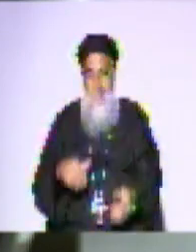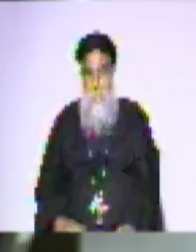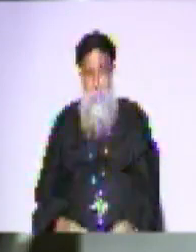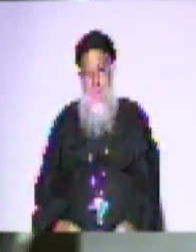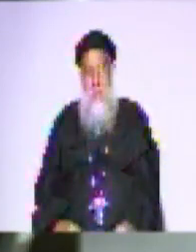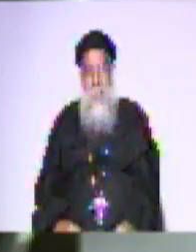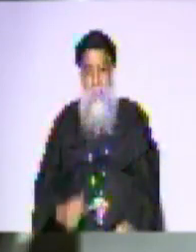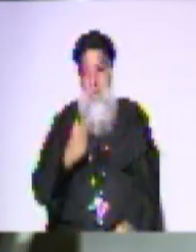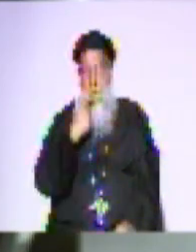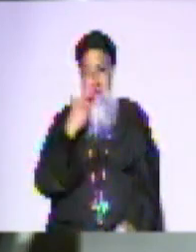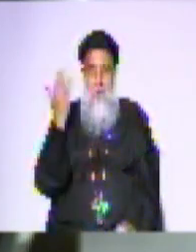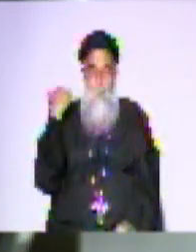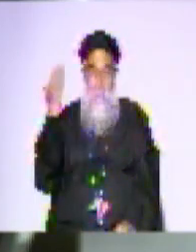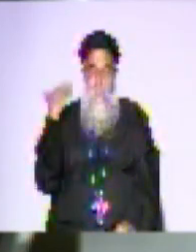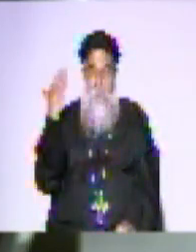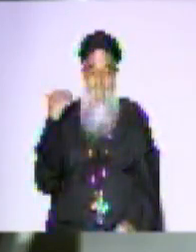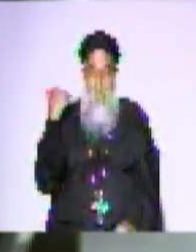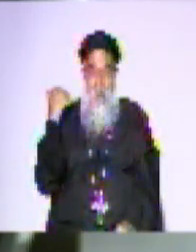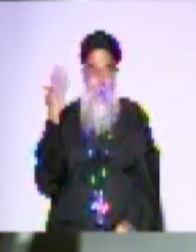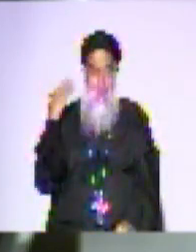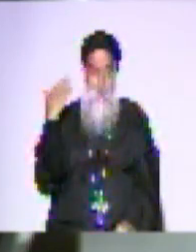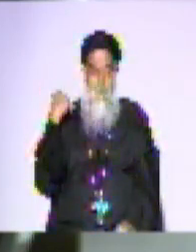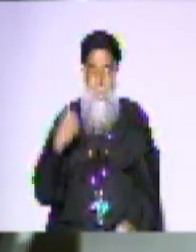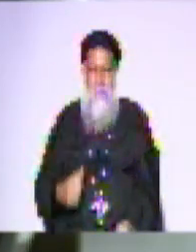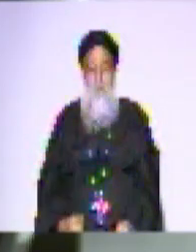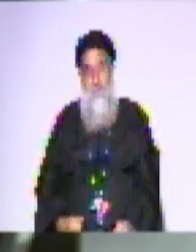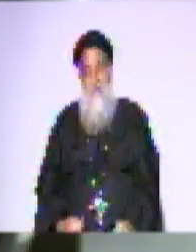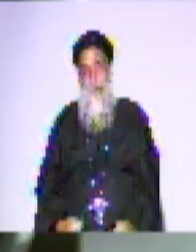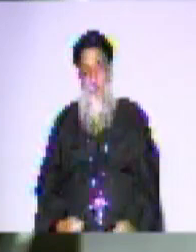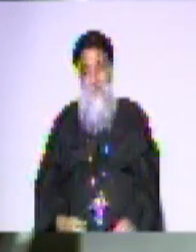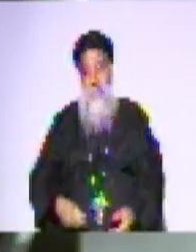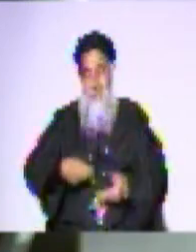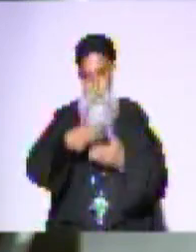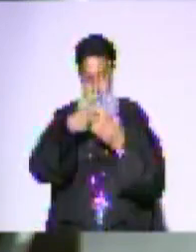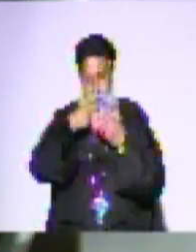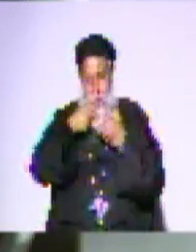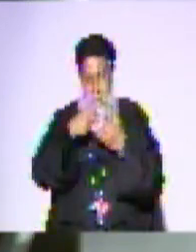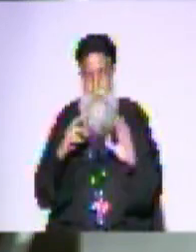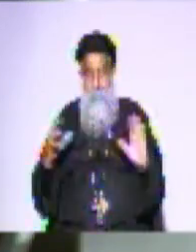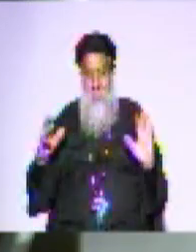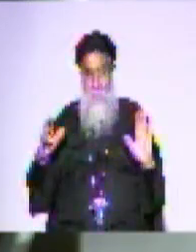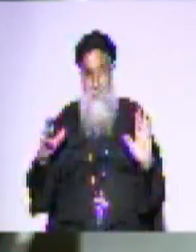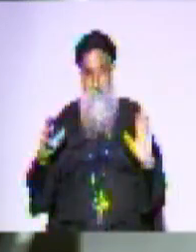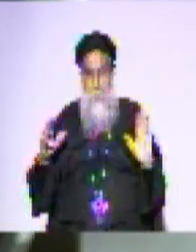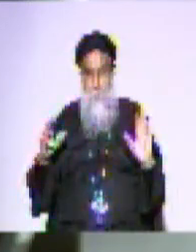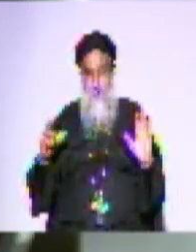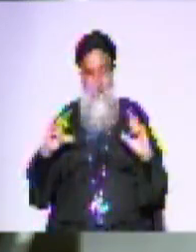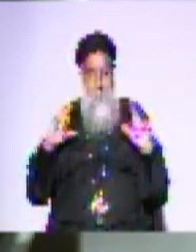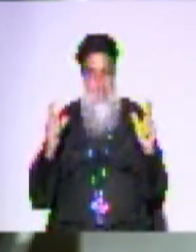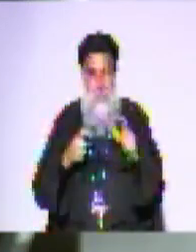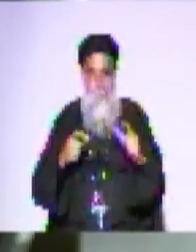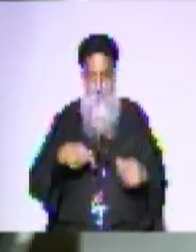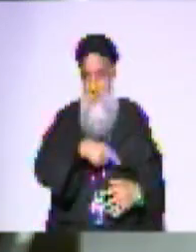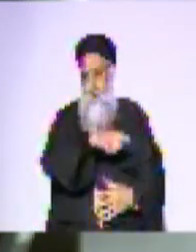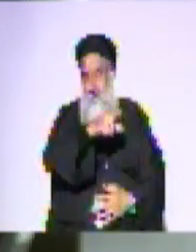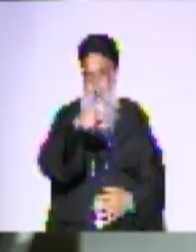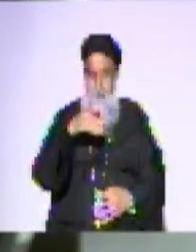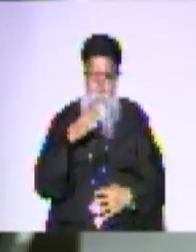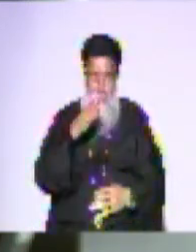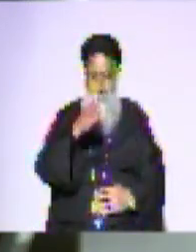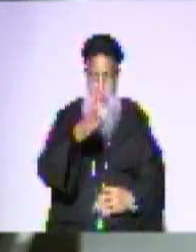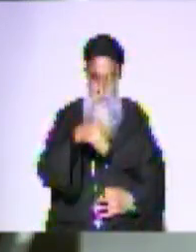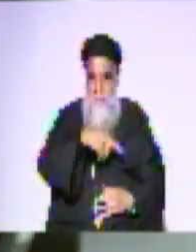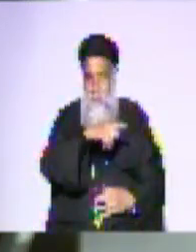عدة سنوات مش حتى في المناولة بنتناول في صحن الكنيسة، مش بندخل